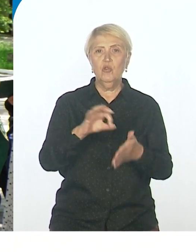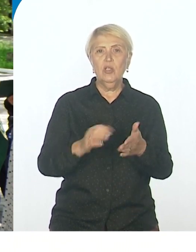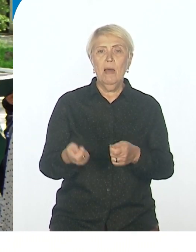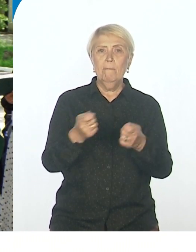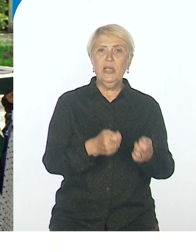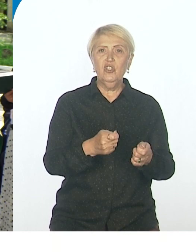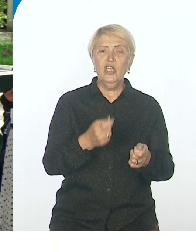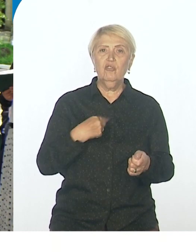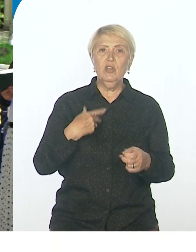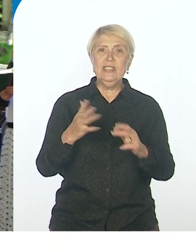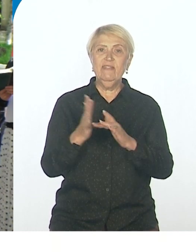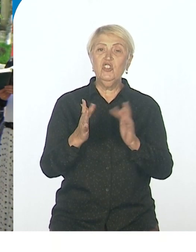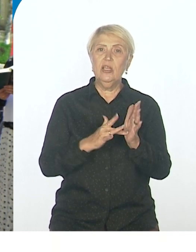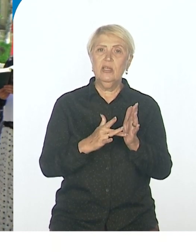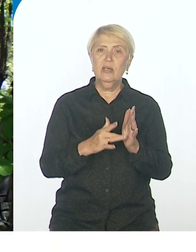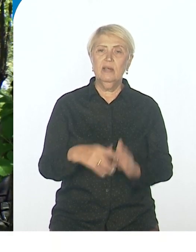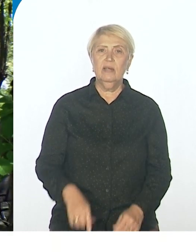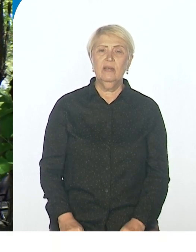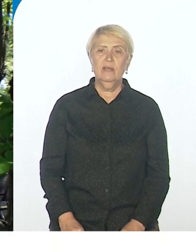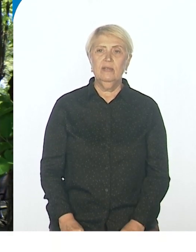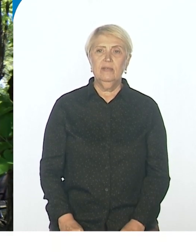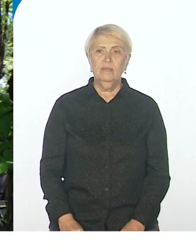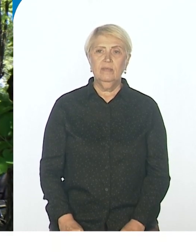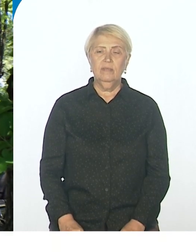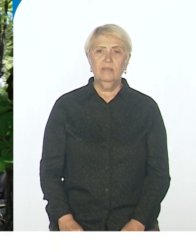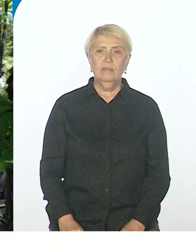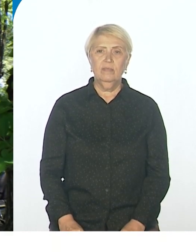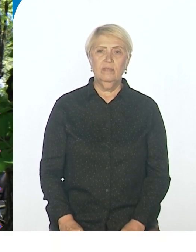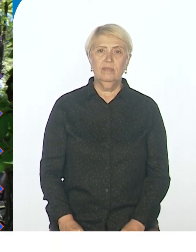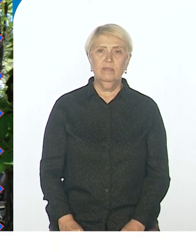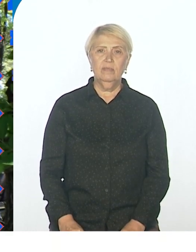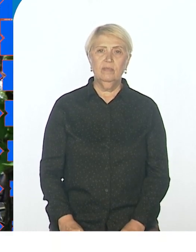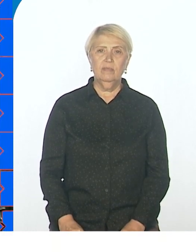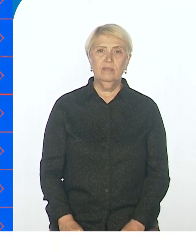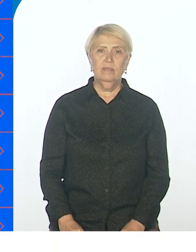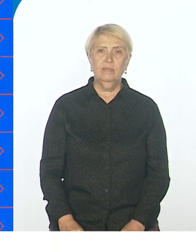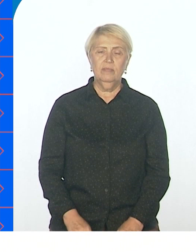священник, служит молебны, желающих крестит, исповедует, причащает.